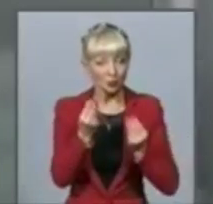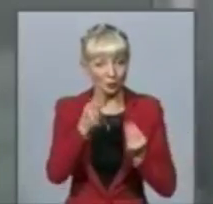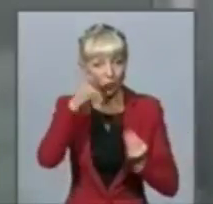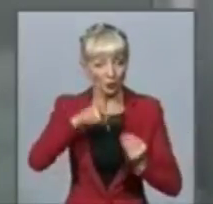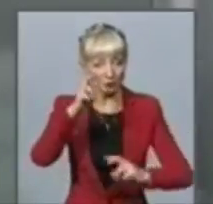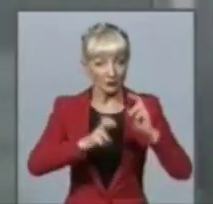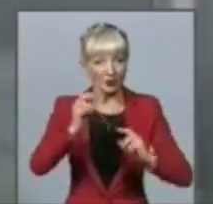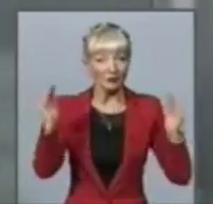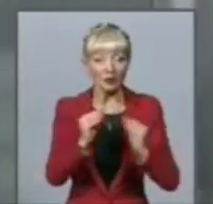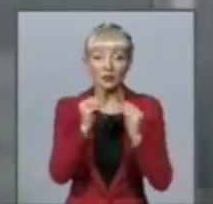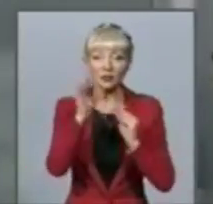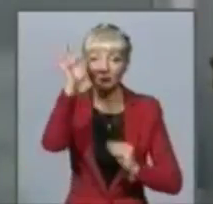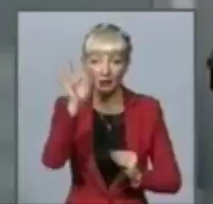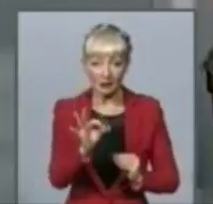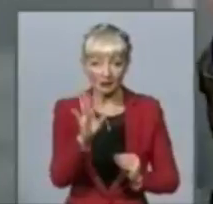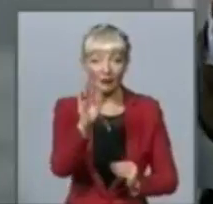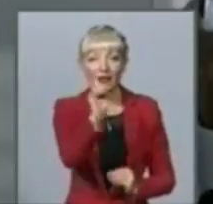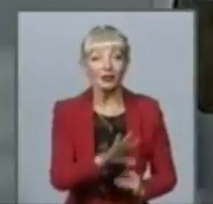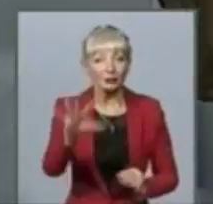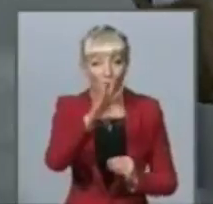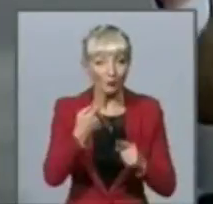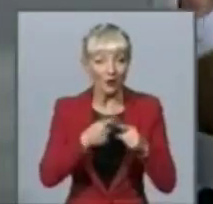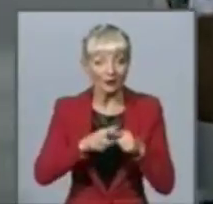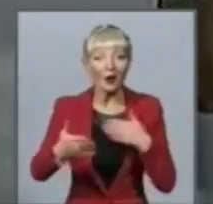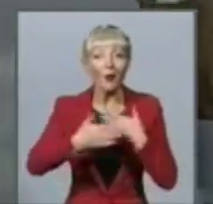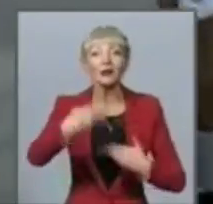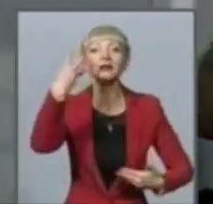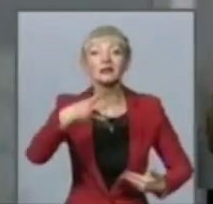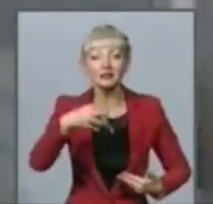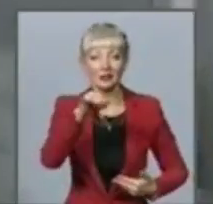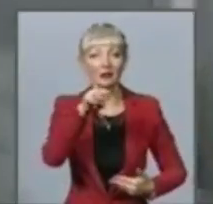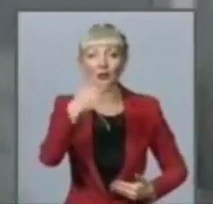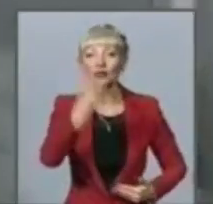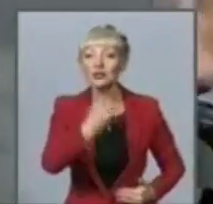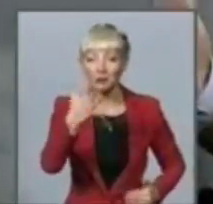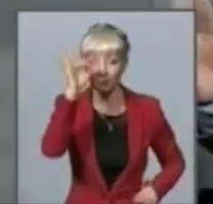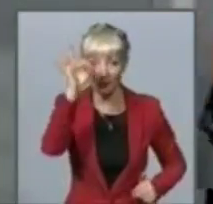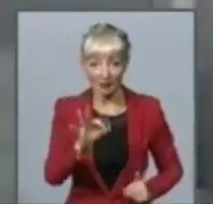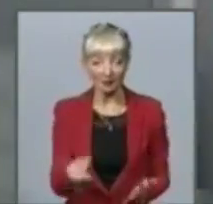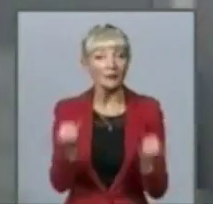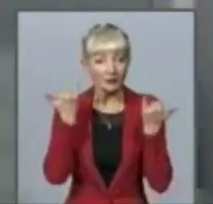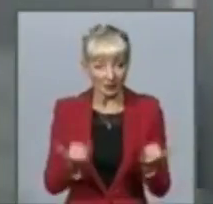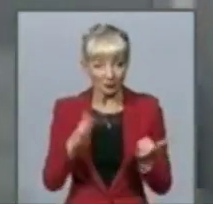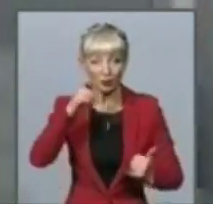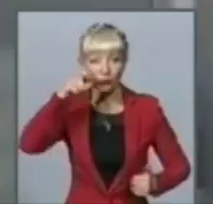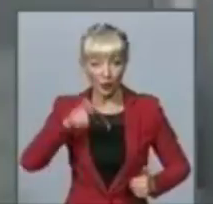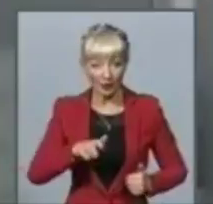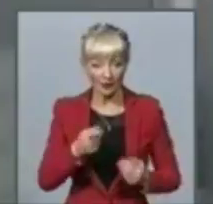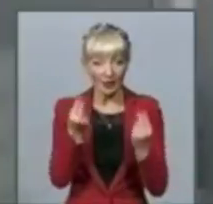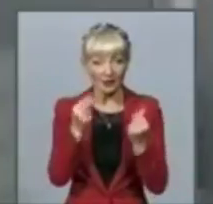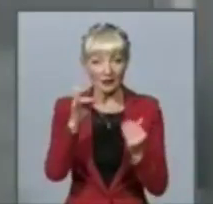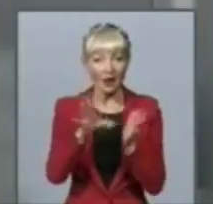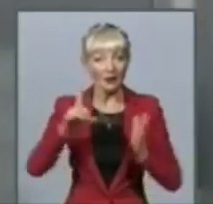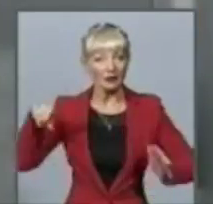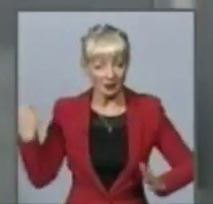підприємств менше 10%. В Європі цей показник понад 30 і навіть 35%. Тобто сьогодні в Україні ціни на